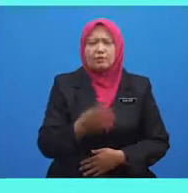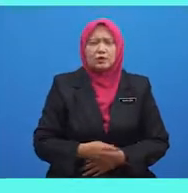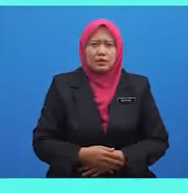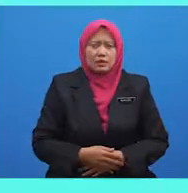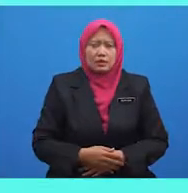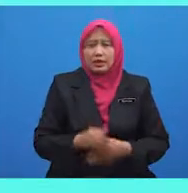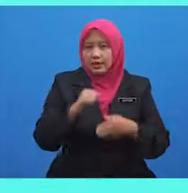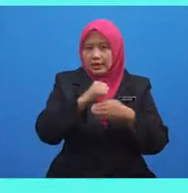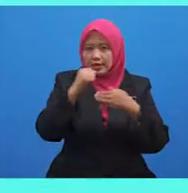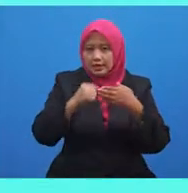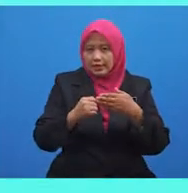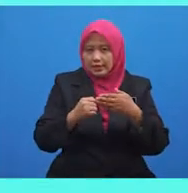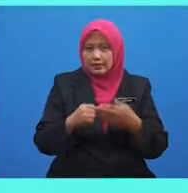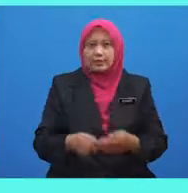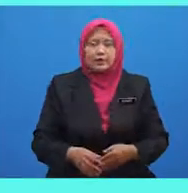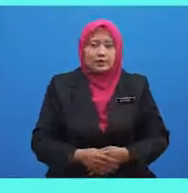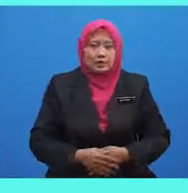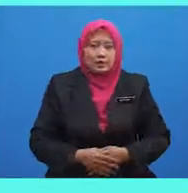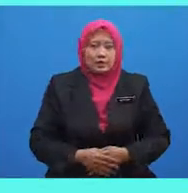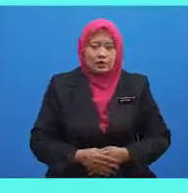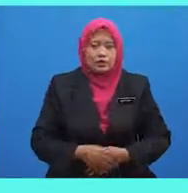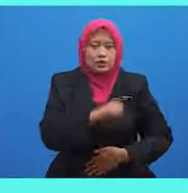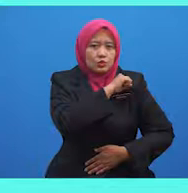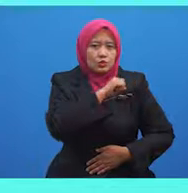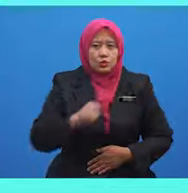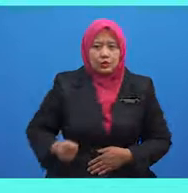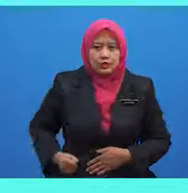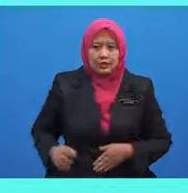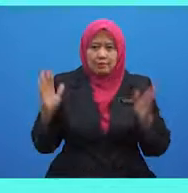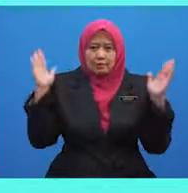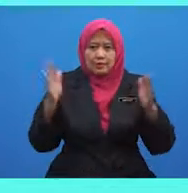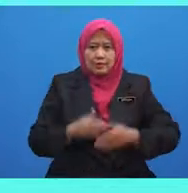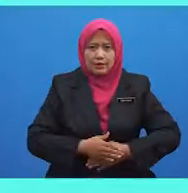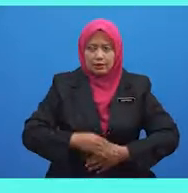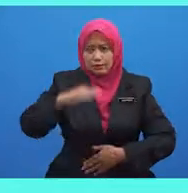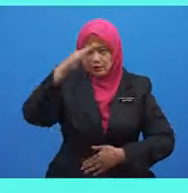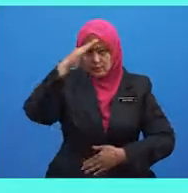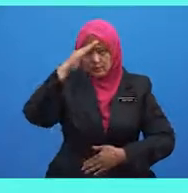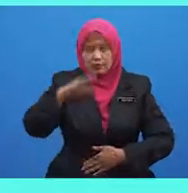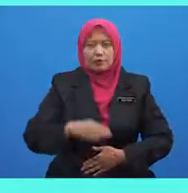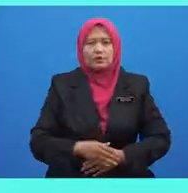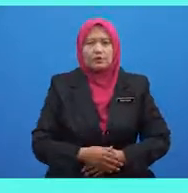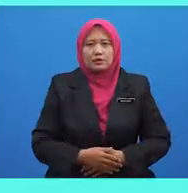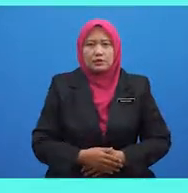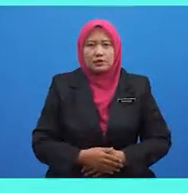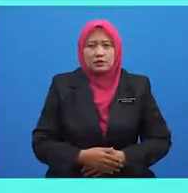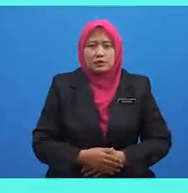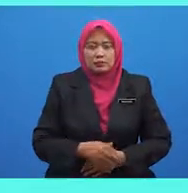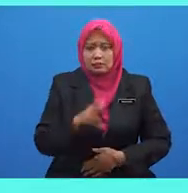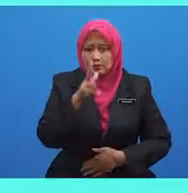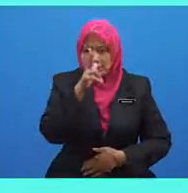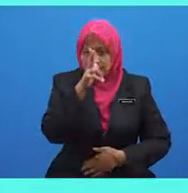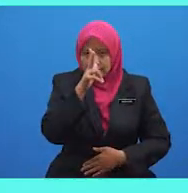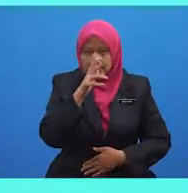berakhirnya pemerintahan Kesultanan Melayu Melaka dan yang kedua, memerihalkan